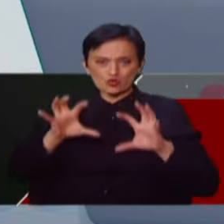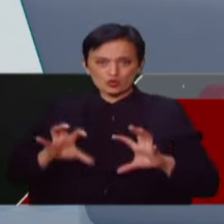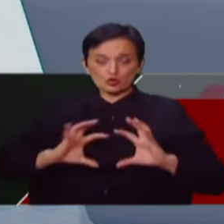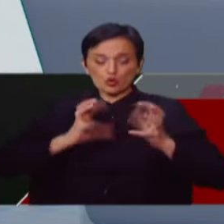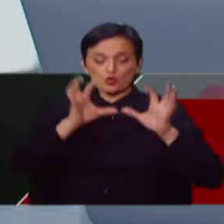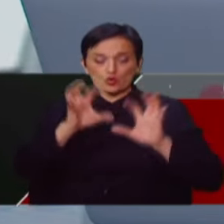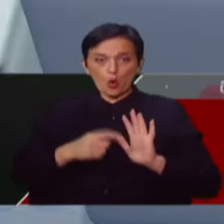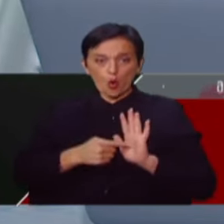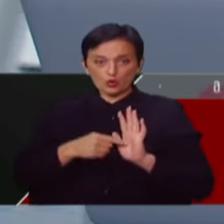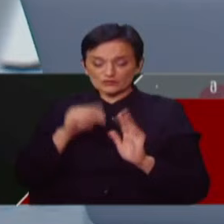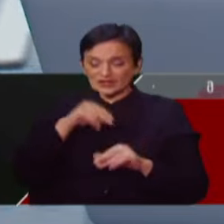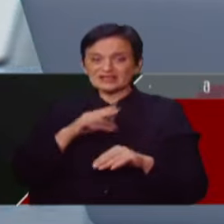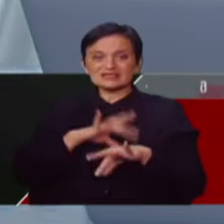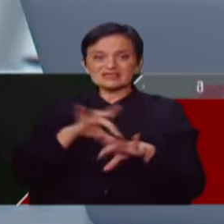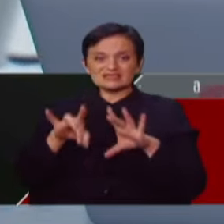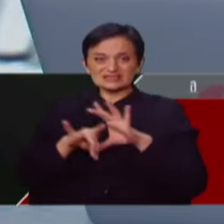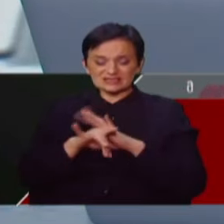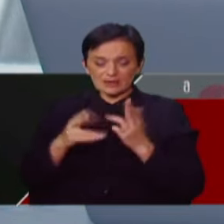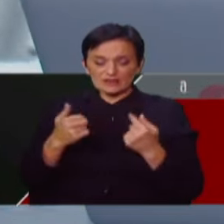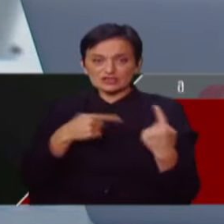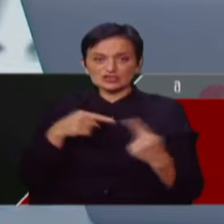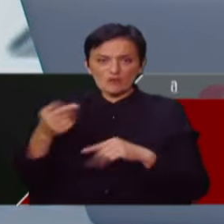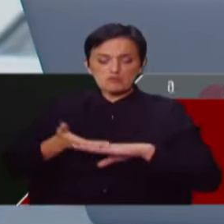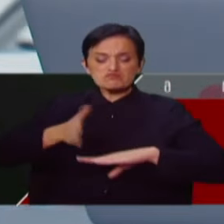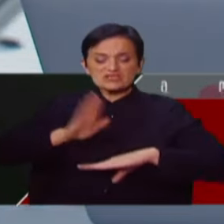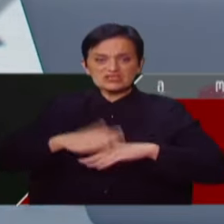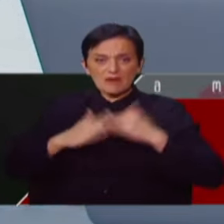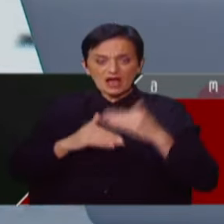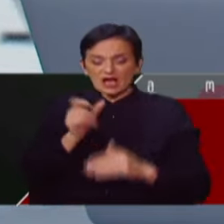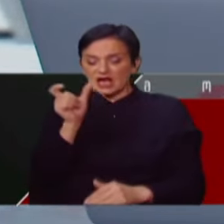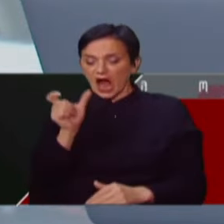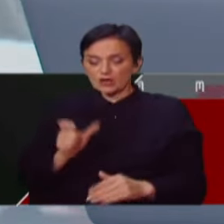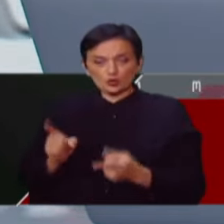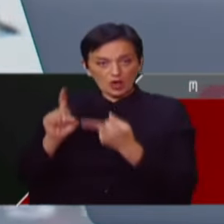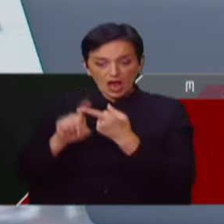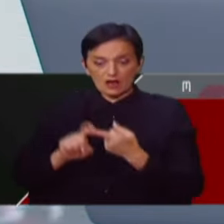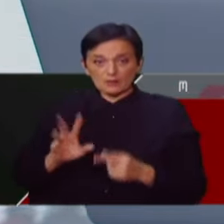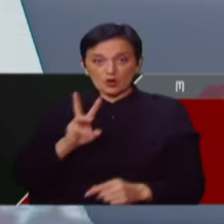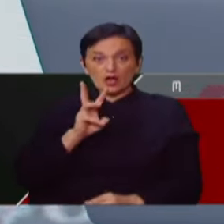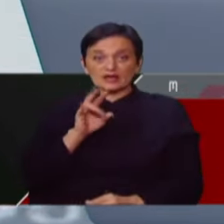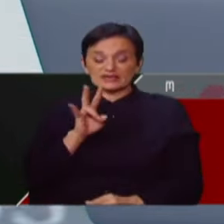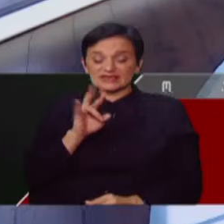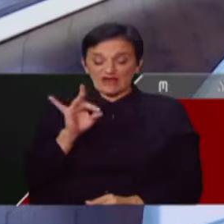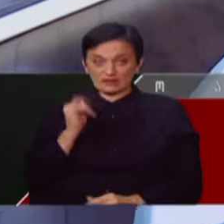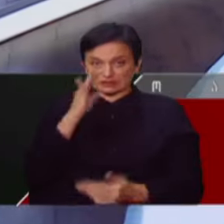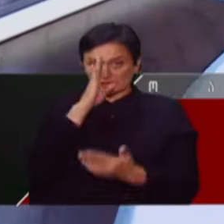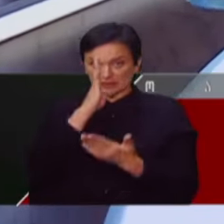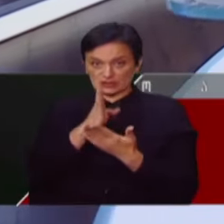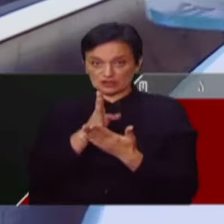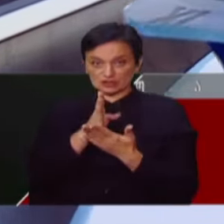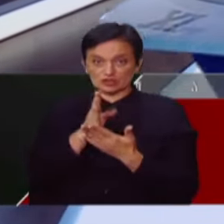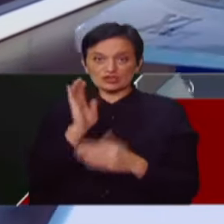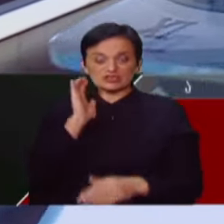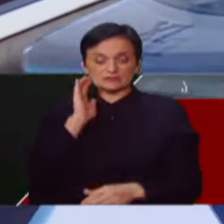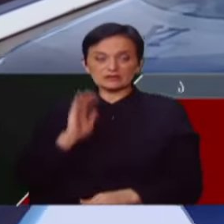კონვენციურ დანაშაულს, ტრაფიკინგსა და სხვა მძიმე და განსაკუთრებით მძიმე კატეგორიის დანაშაულებს. მანა დევაძე შემოგვიერთება ახლა დეტალები დღე